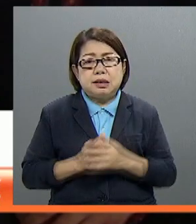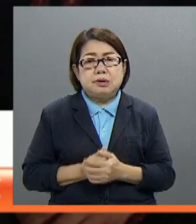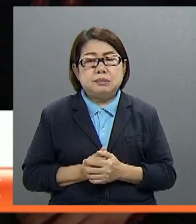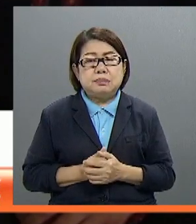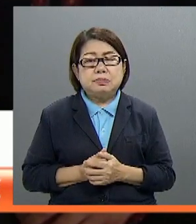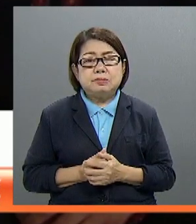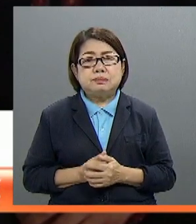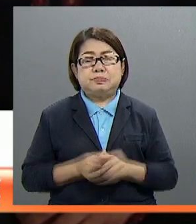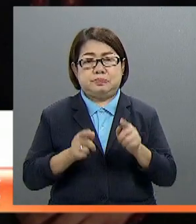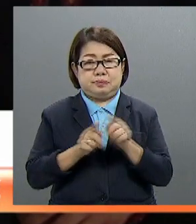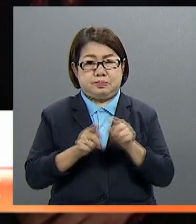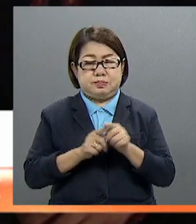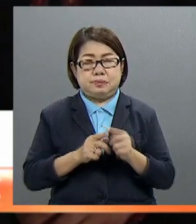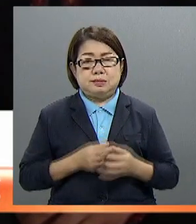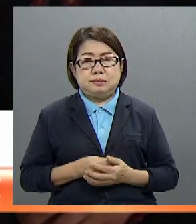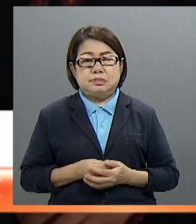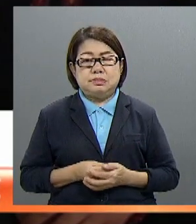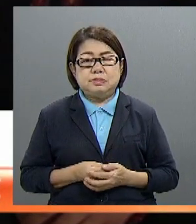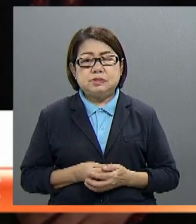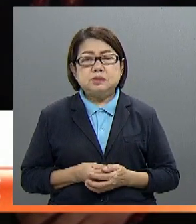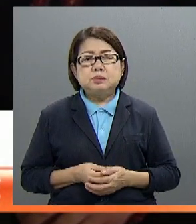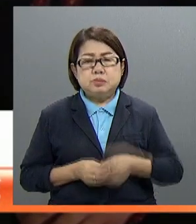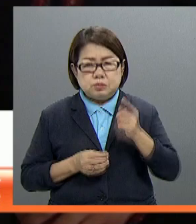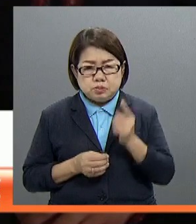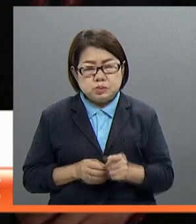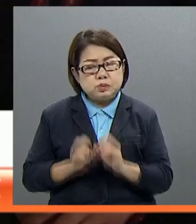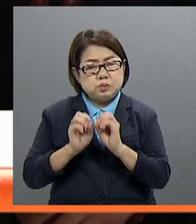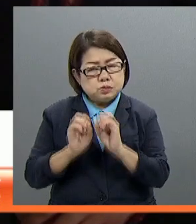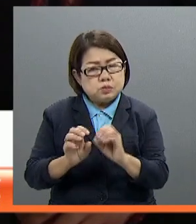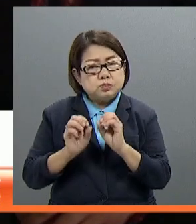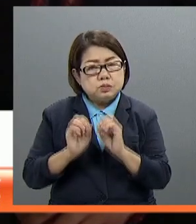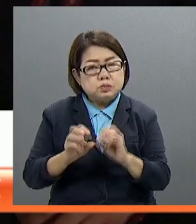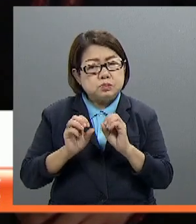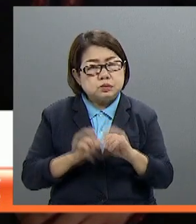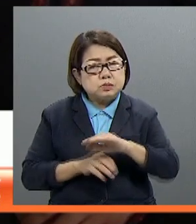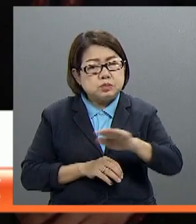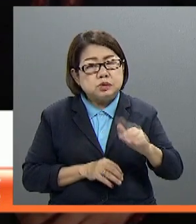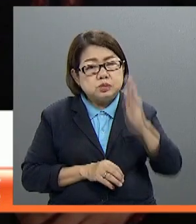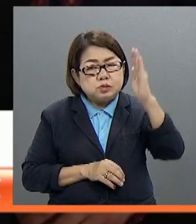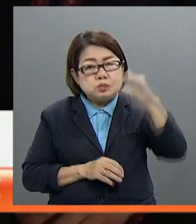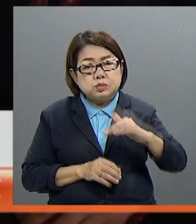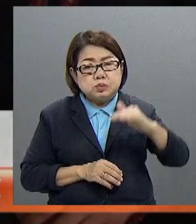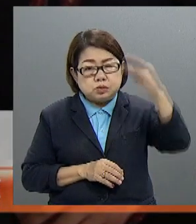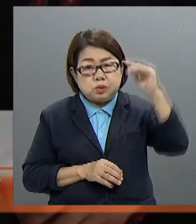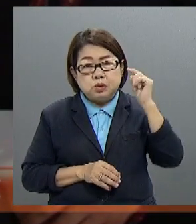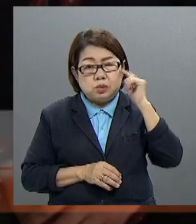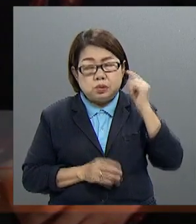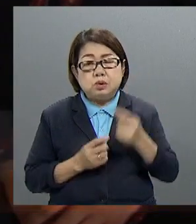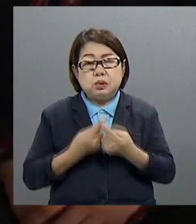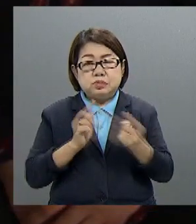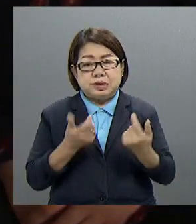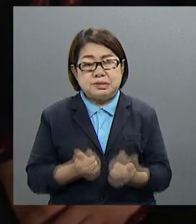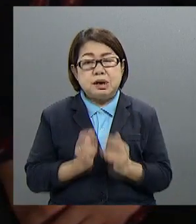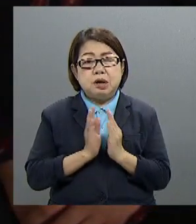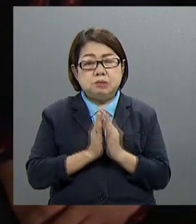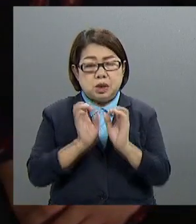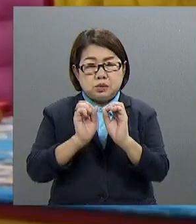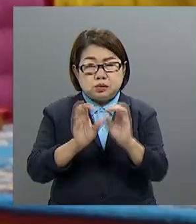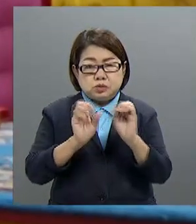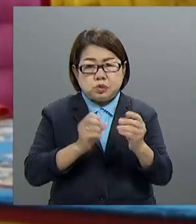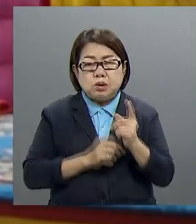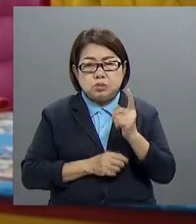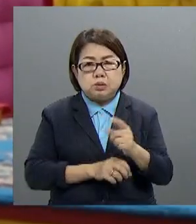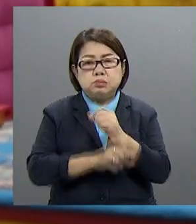เป็นสิ่งที่กล่อมกล่าววิญญาณเขาเพื่อใช้ชีวิตในอนาคตที่เหลือเพราะนั้นคุณธรรมที่ให้เขาไปคือภูมิคุ้มกันที่เขาจะ